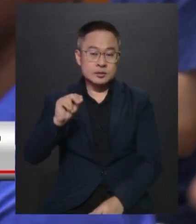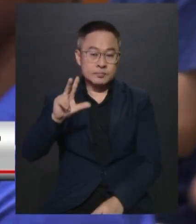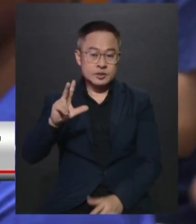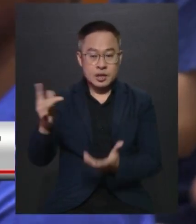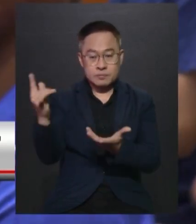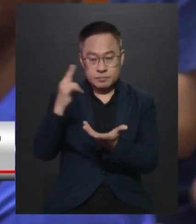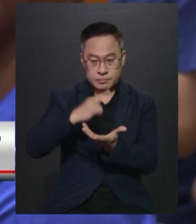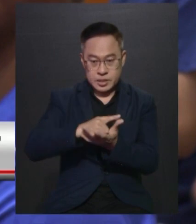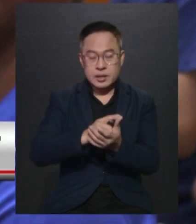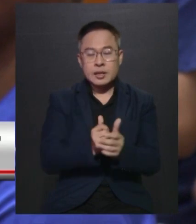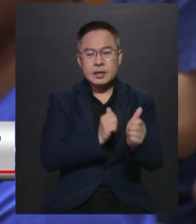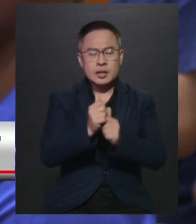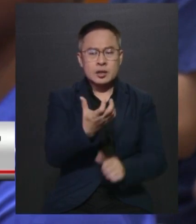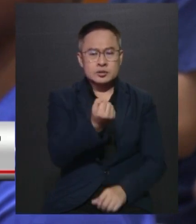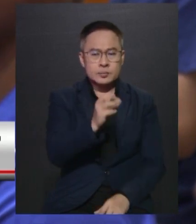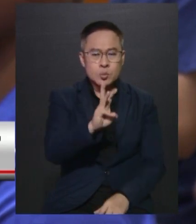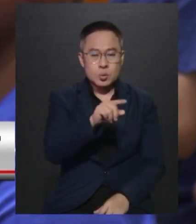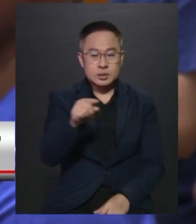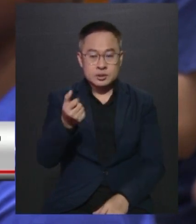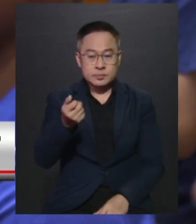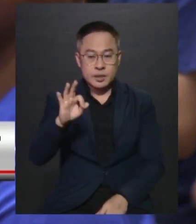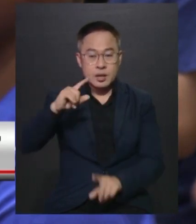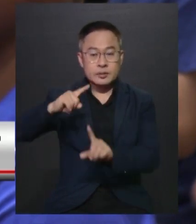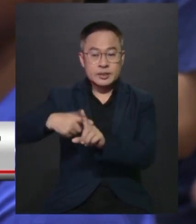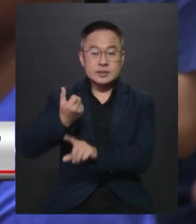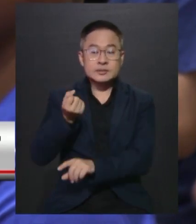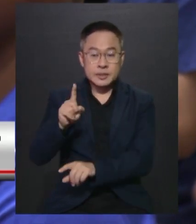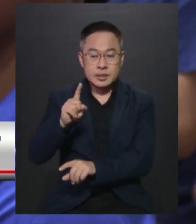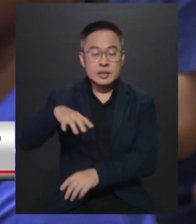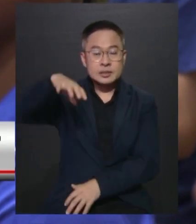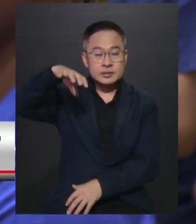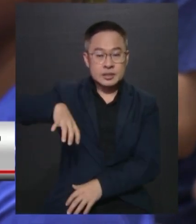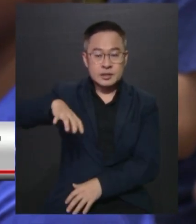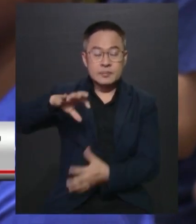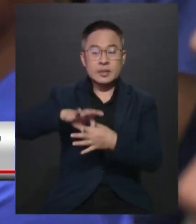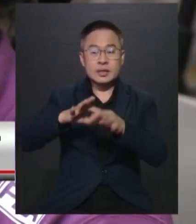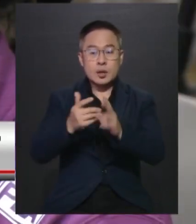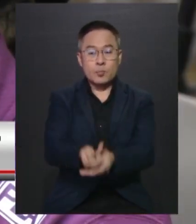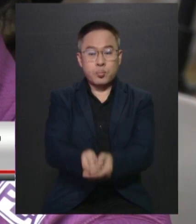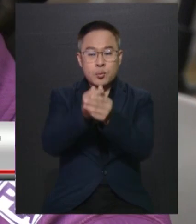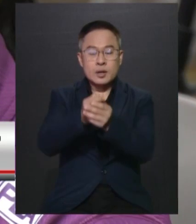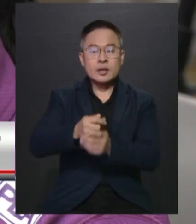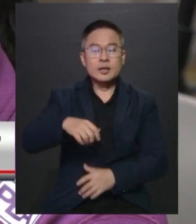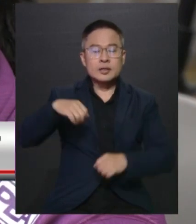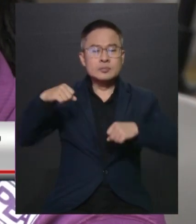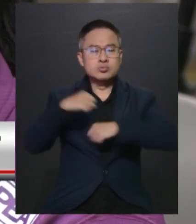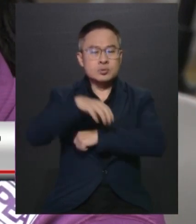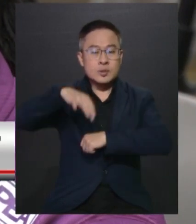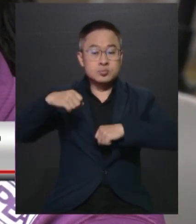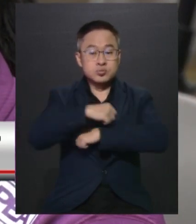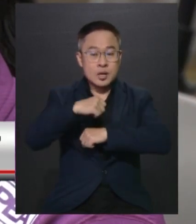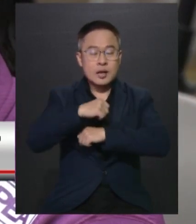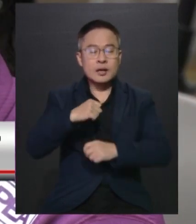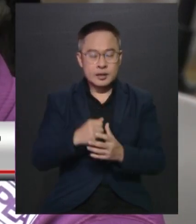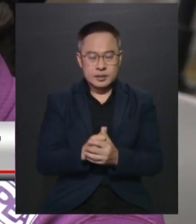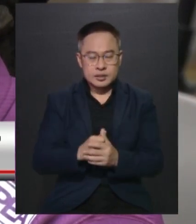จะจัดขึ้น 16-19 พฤศจิกายนนี้ที่สนามวอลเลย์บอลชายหาดสวนเฉลิมพระเกียรติ82พรรษาจังหวัดเชียงใ